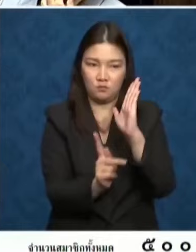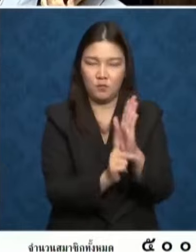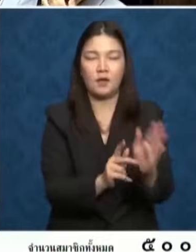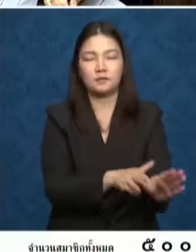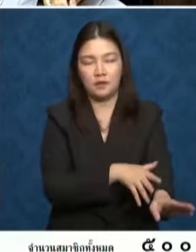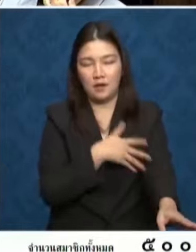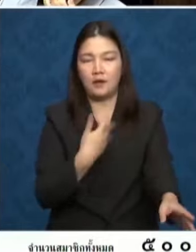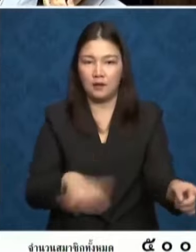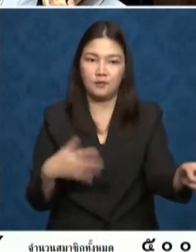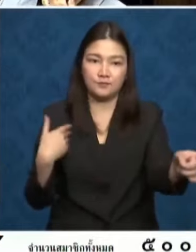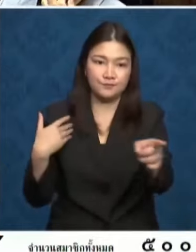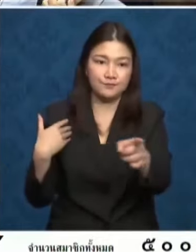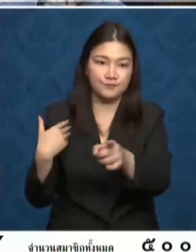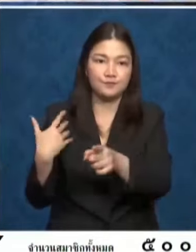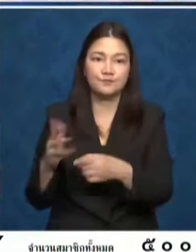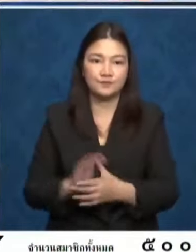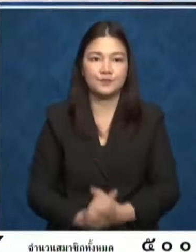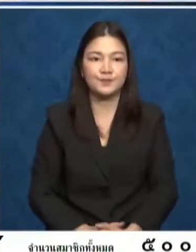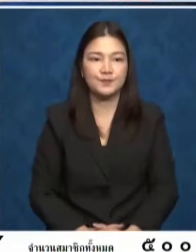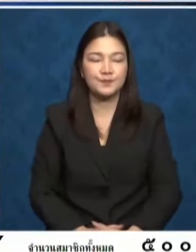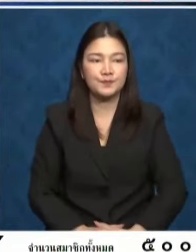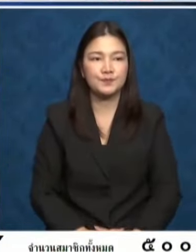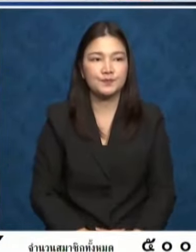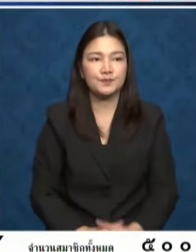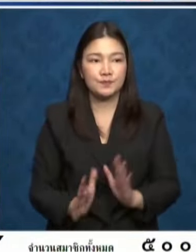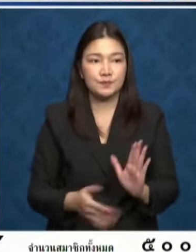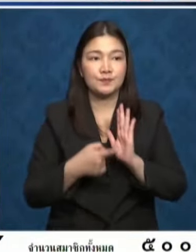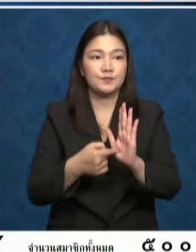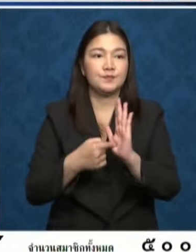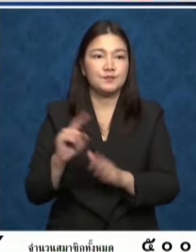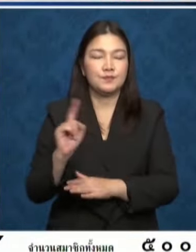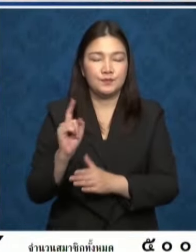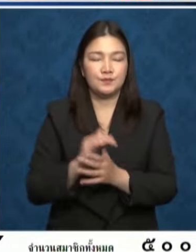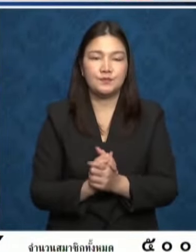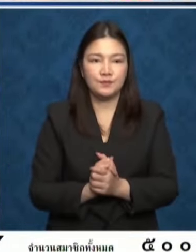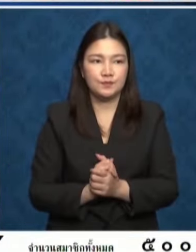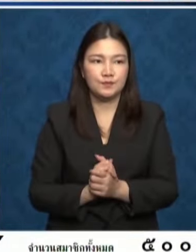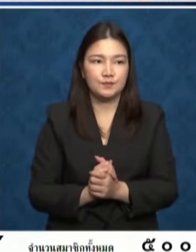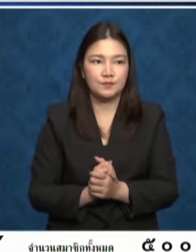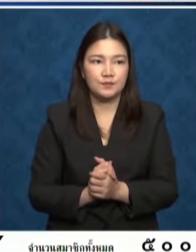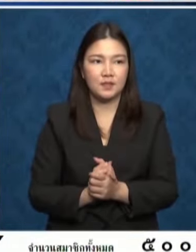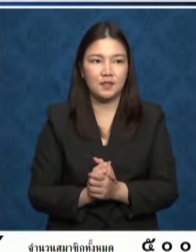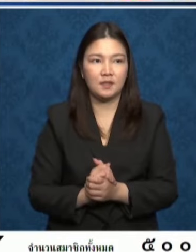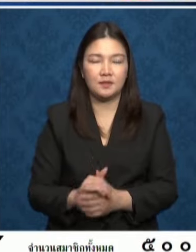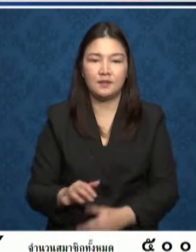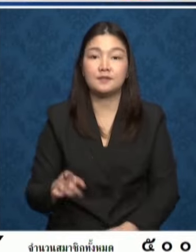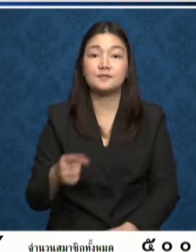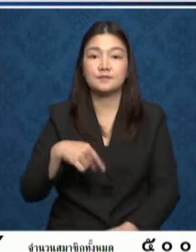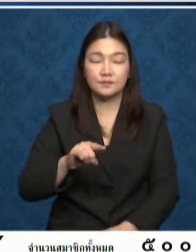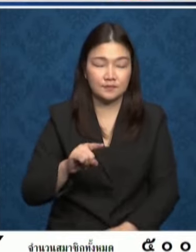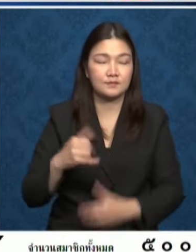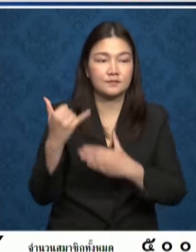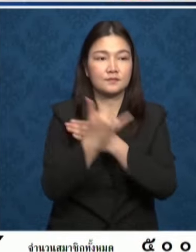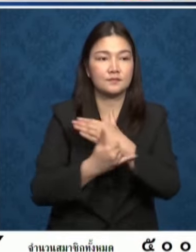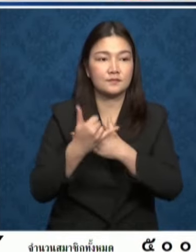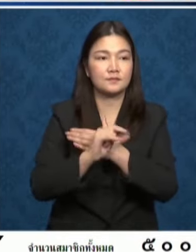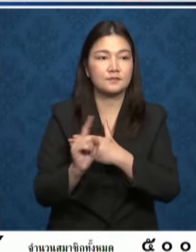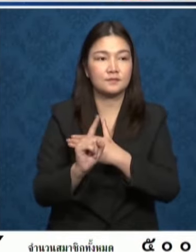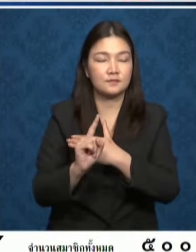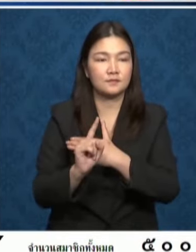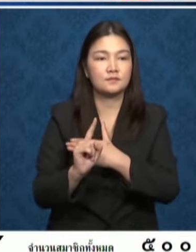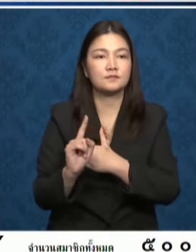แล้วนะครับขอสไลด์ต่อไปนะครับผมขอยกตัวอย่างประเทศแคนาดานะครับมีกฎหมายคุ้มครอง